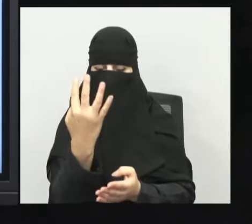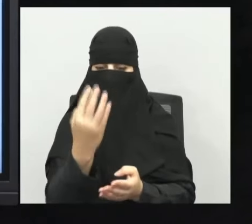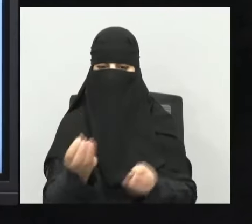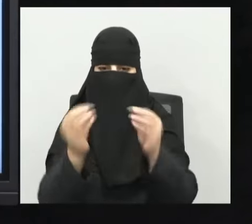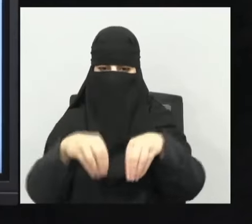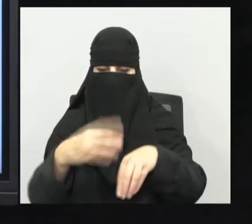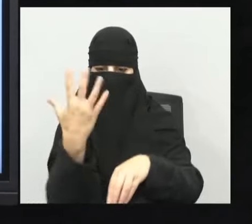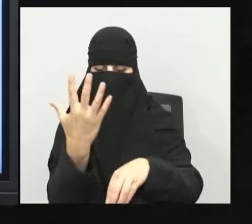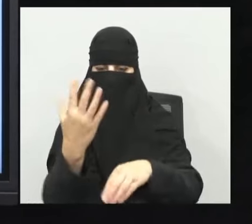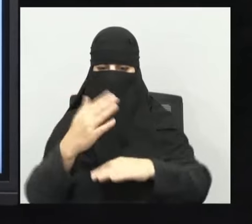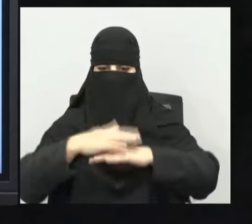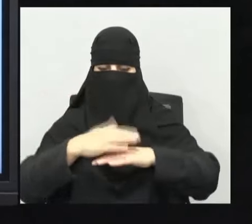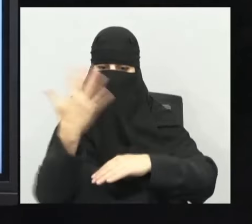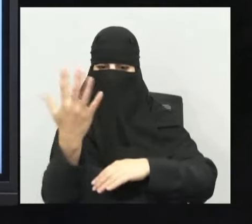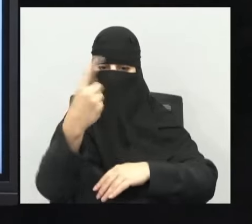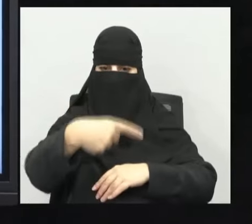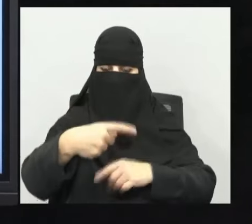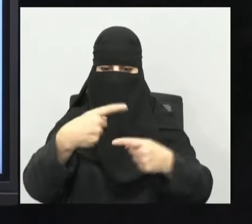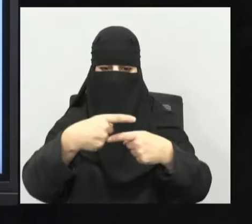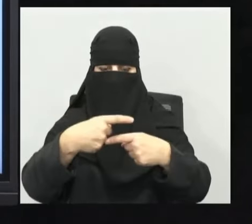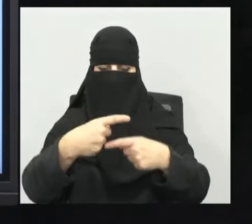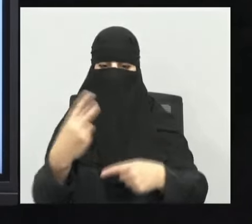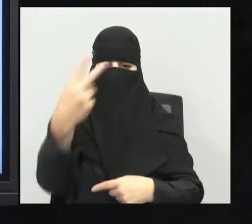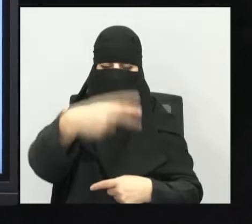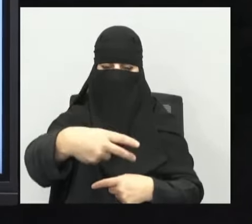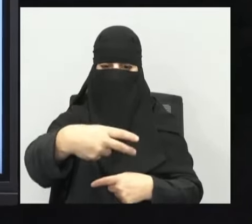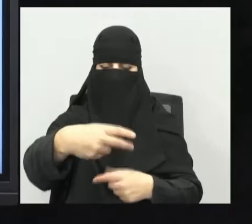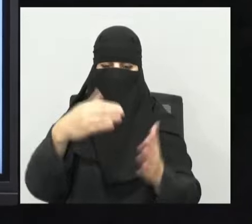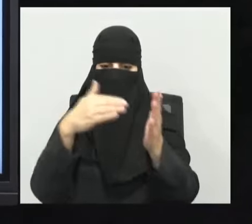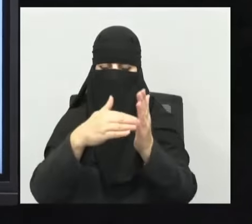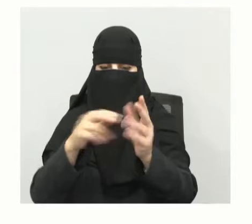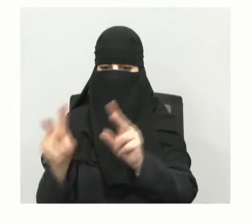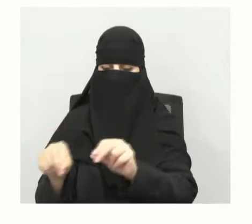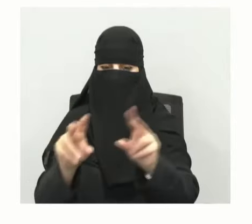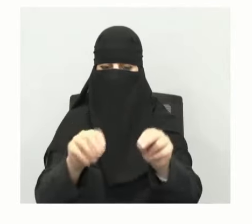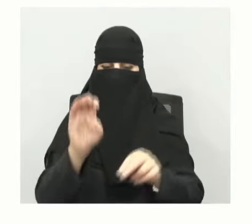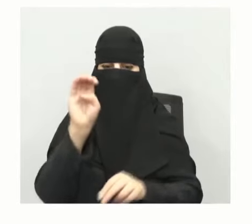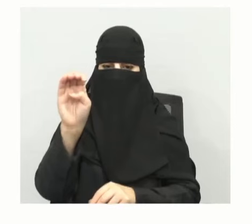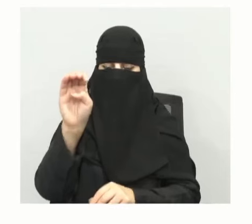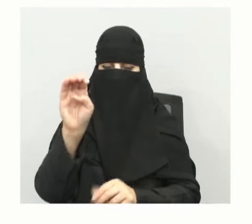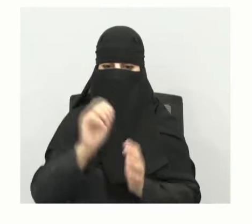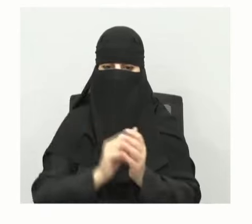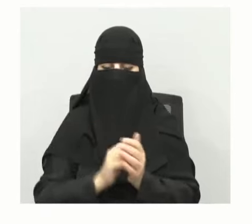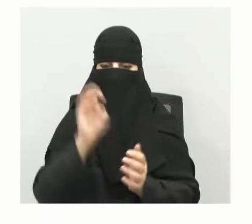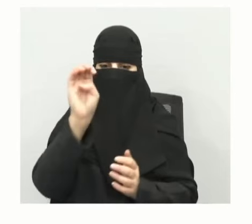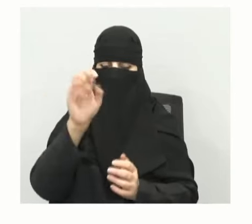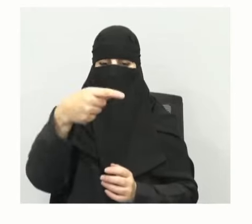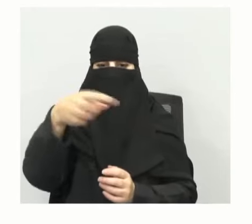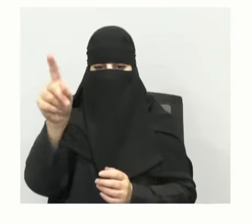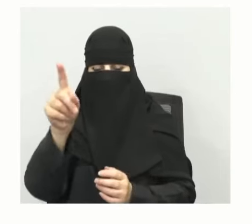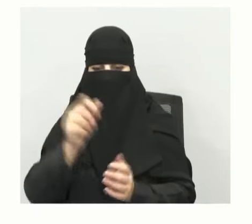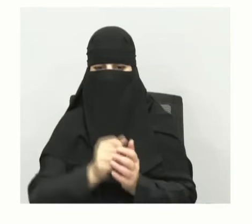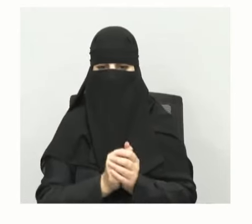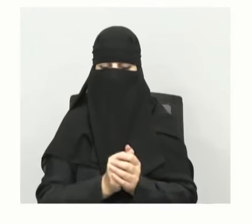ساضيف خمسه على الخمسه عشر كم ستصبح عشرين اذا وصلنا نفس الاجابه بارك الله فيكم اذا اجابتنا صحيحه